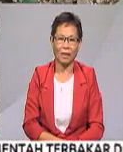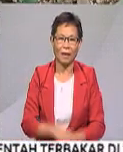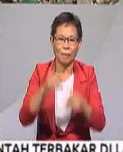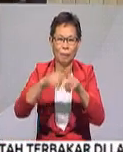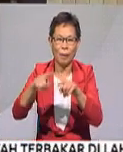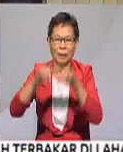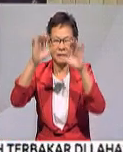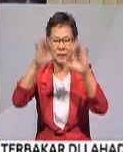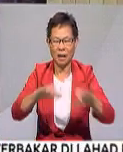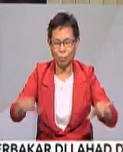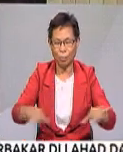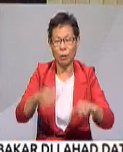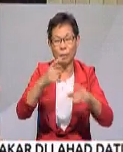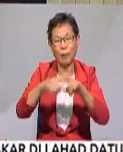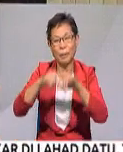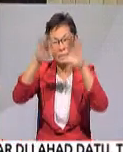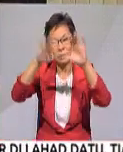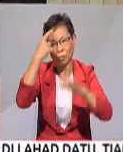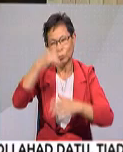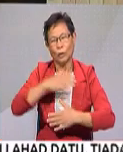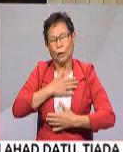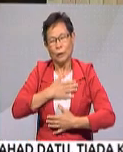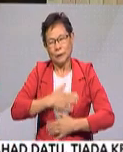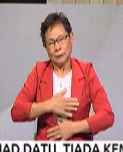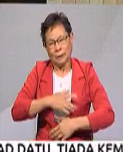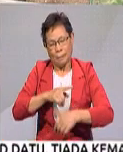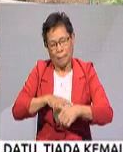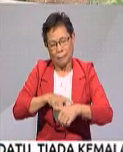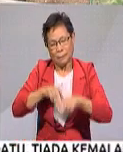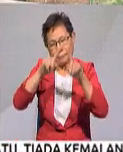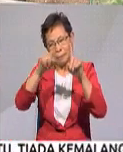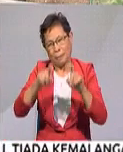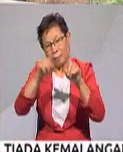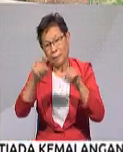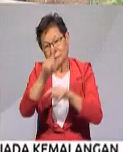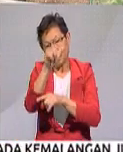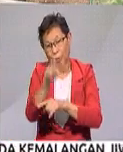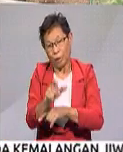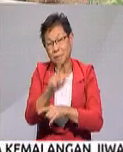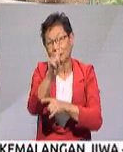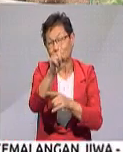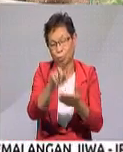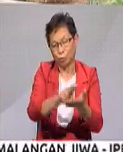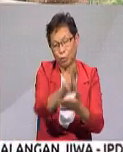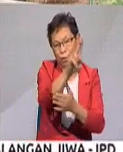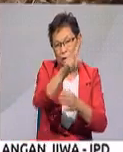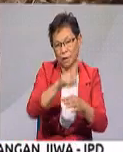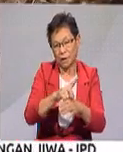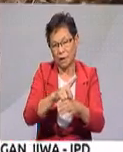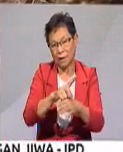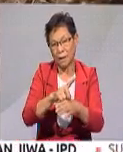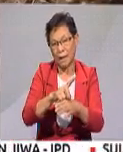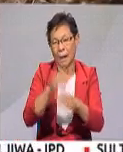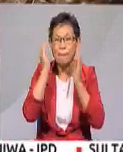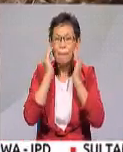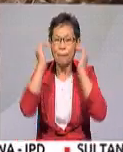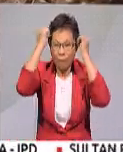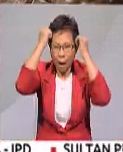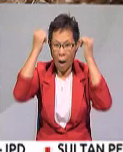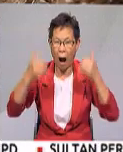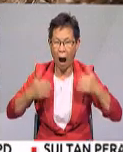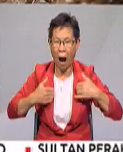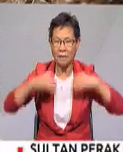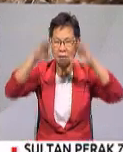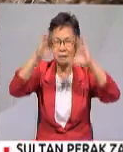Pelbagai cara dilakukan bagi meredakan tekanan ketika peperiksaan. Salah sebuah universiti di Nijmegen, Belanda mempunyai